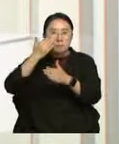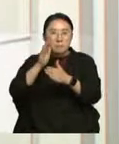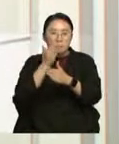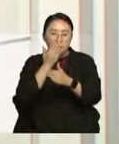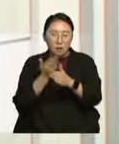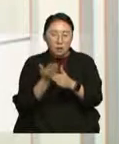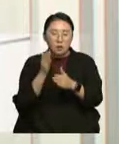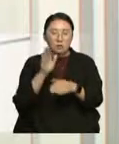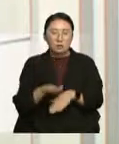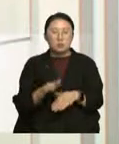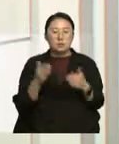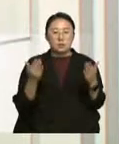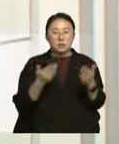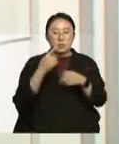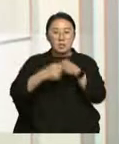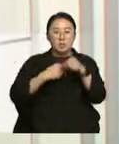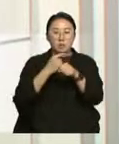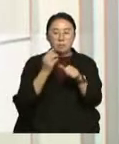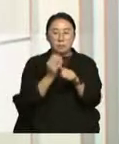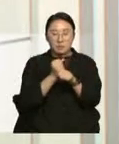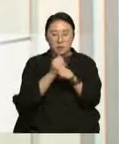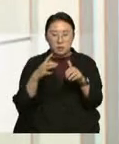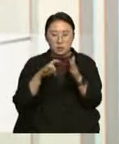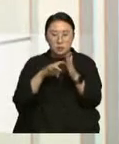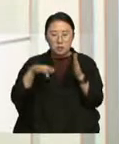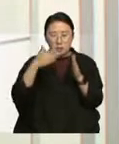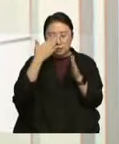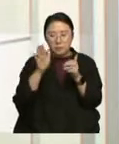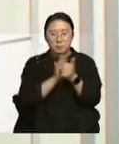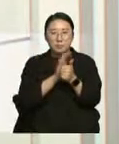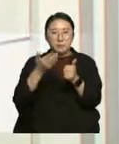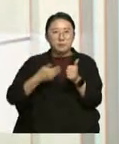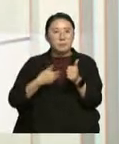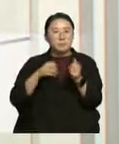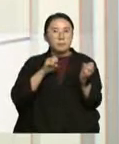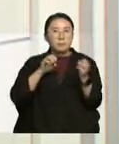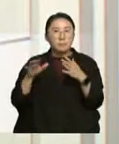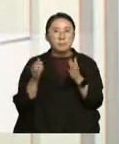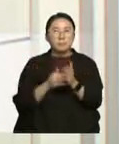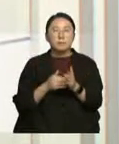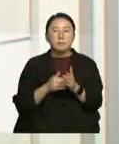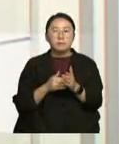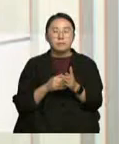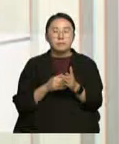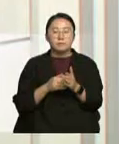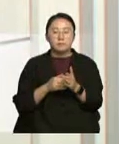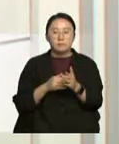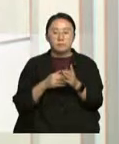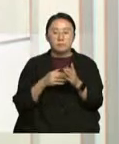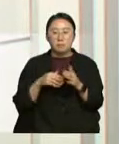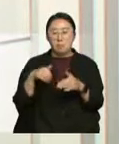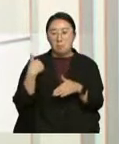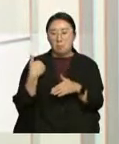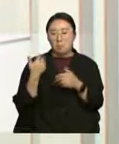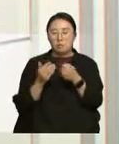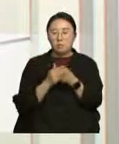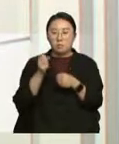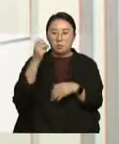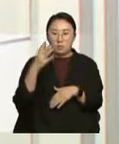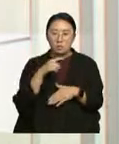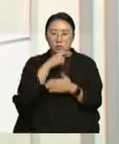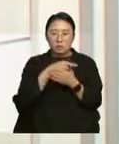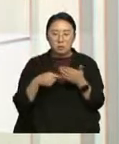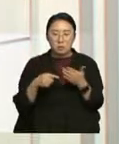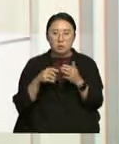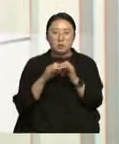수 있는데요. 이 1년 기한을 놓치면 세금 감면 혜택 기회를 잃게 됩니다. 취득세 감면 조항을 몰라서 수백만 원